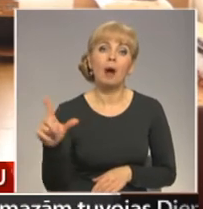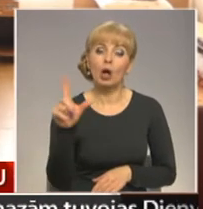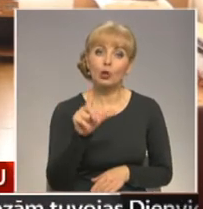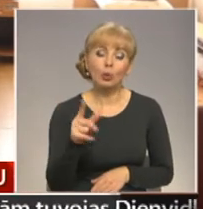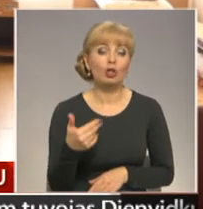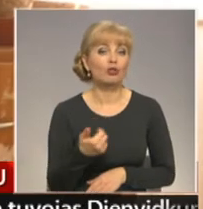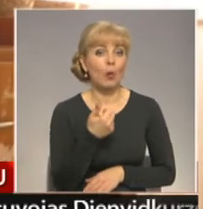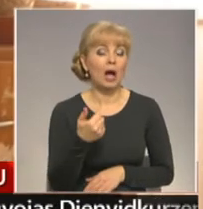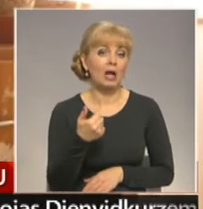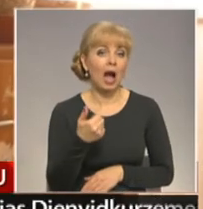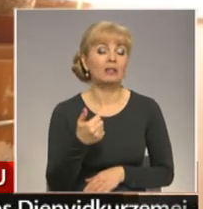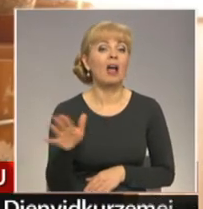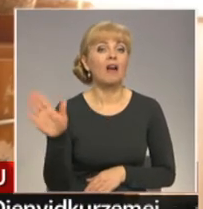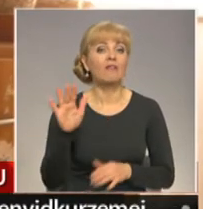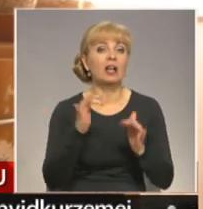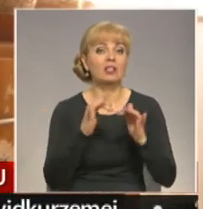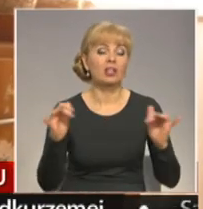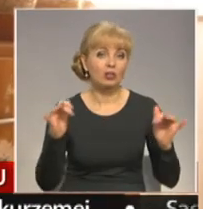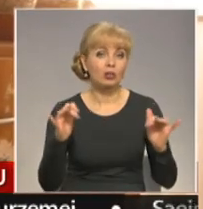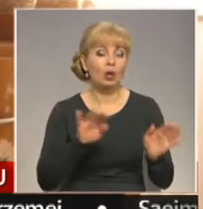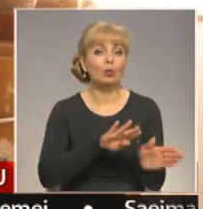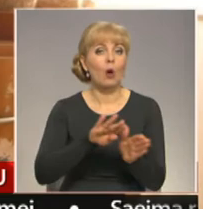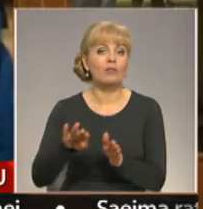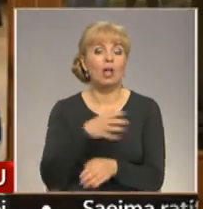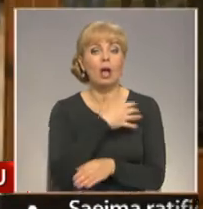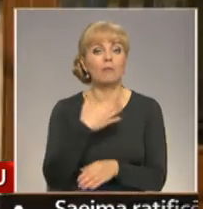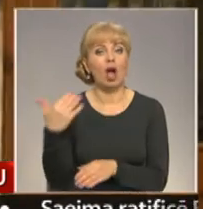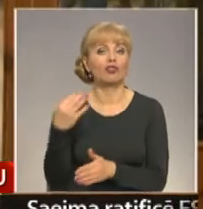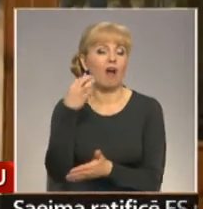šā gada valsts internāta skolu finansēšana ir novirzījusi uz pašvaldību pleciem,